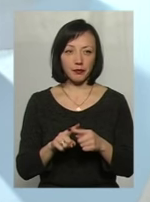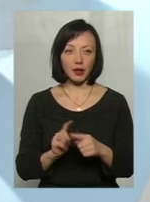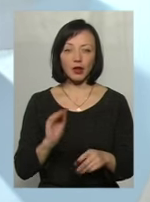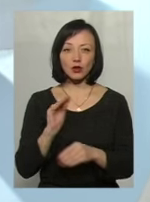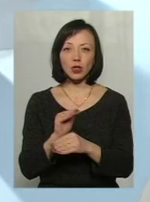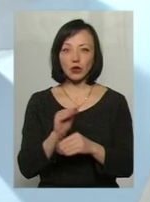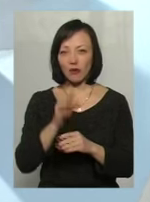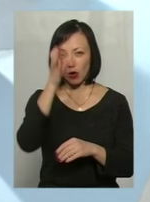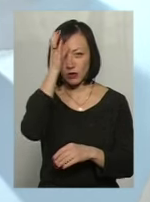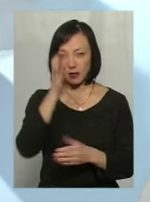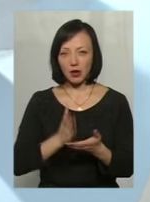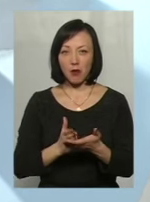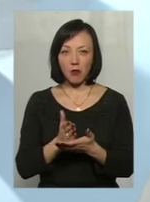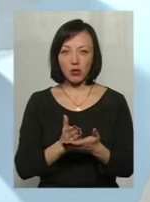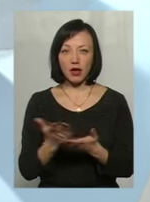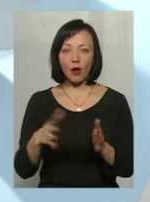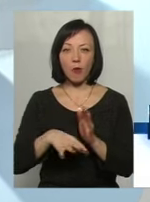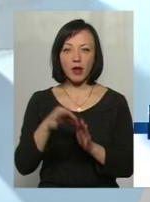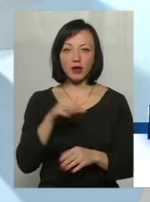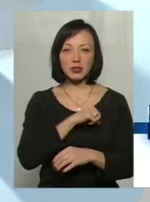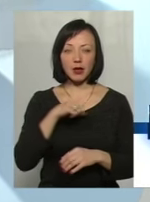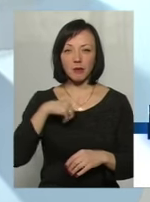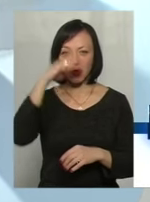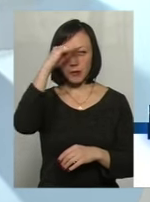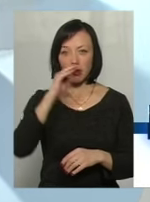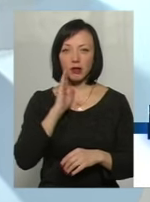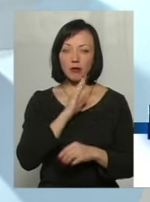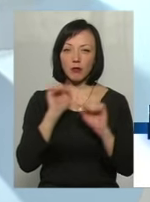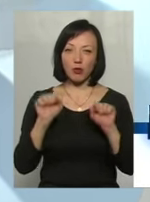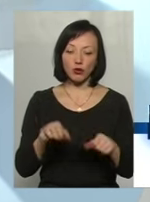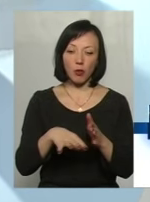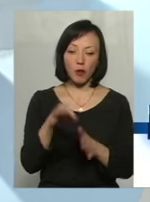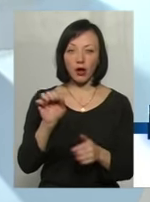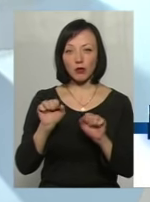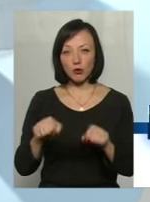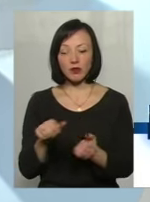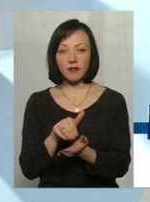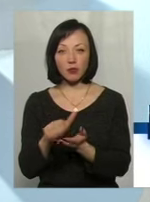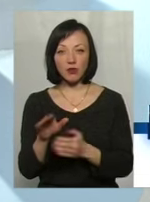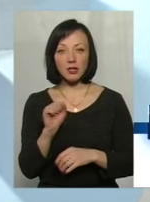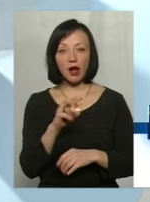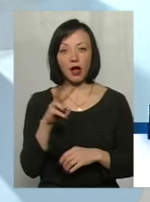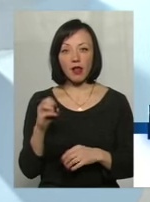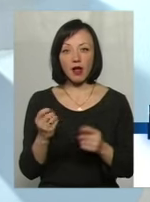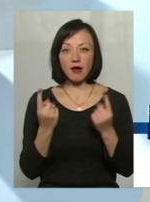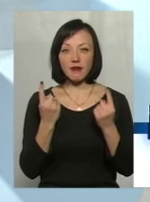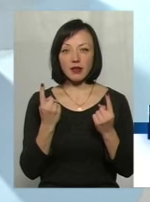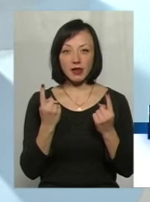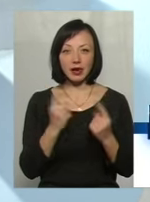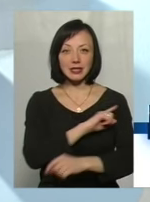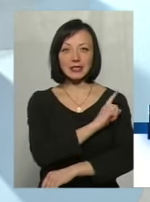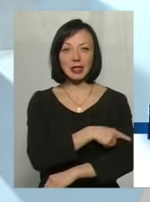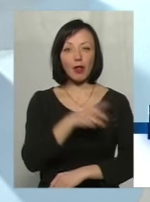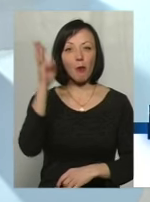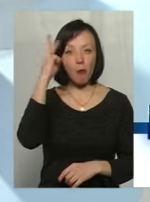додаткова освітня послуга, яку обирають самі батьки. Вони можуть обрати її, можуть від неї відмовитись. Але велика сила мода.